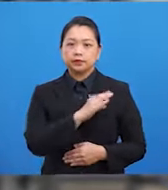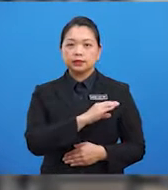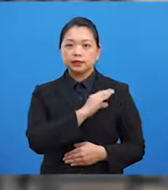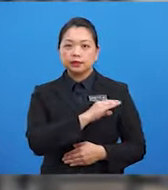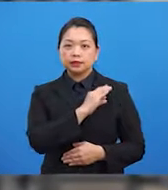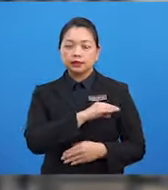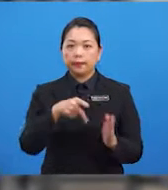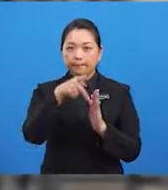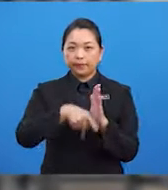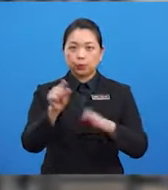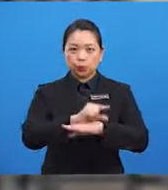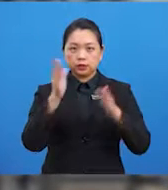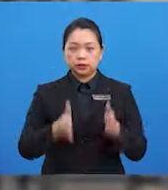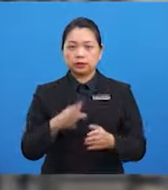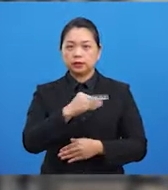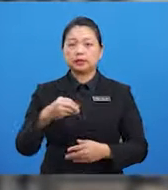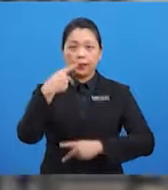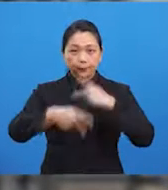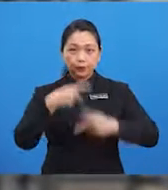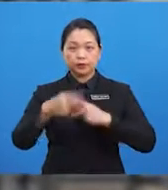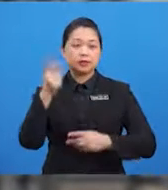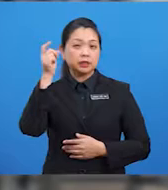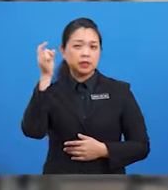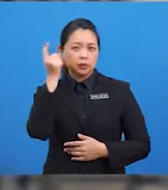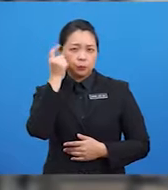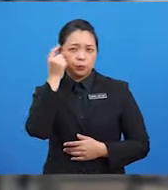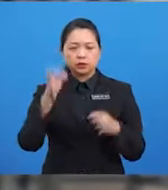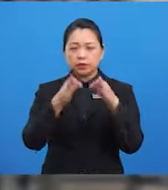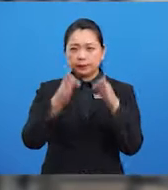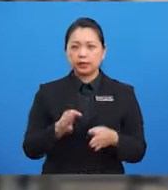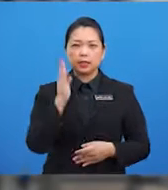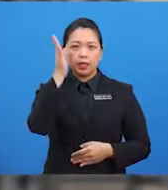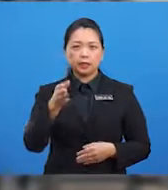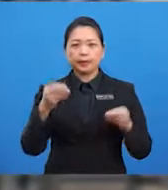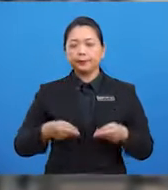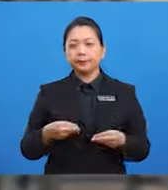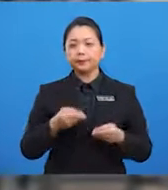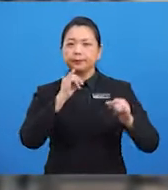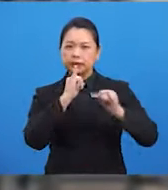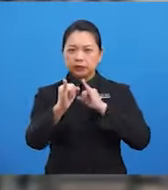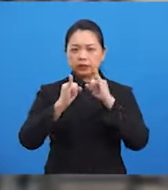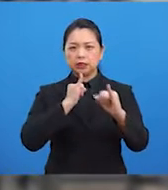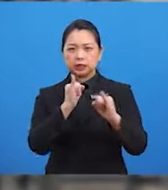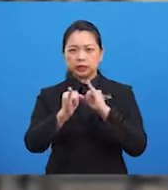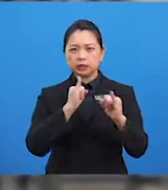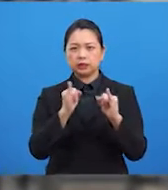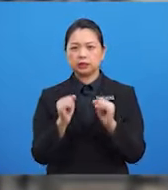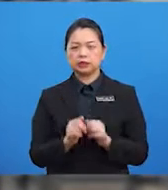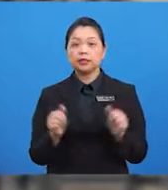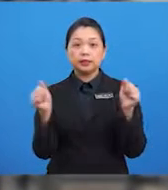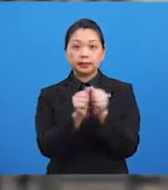Ciri-ciri pengguna dan proses keputusan pembelian akan berinteraksi dengan